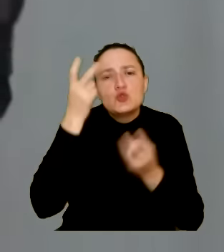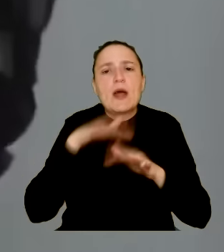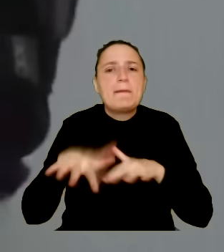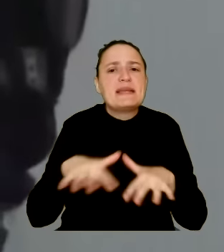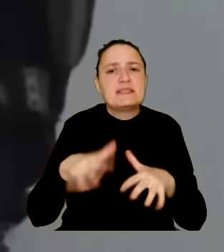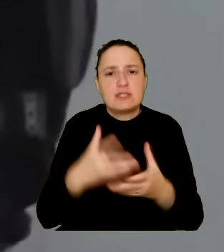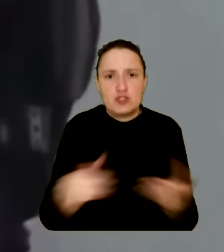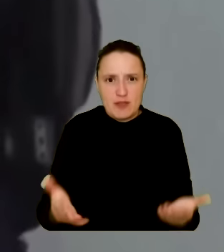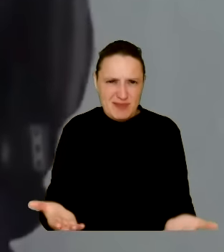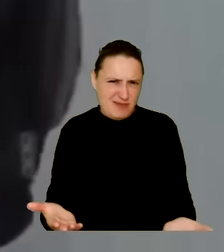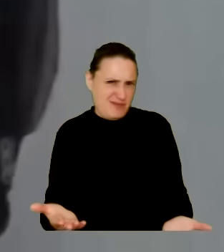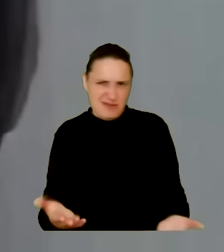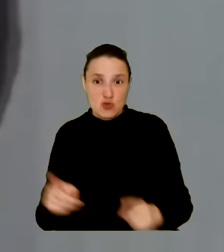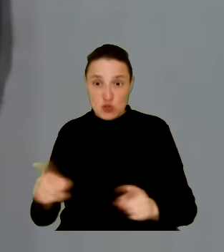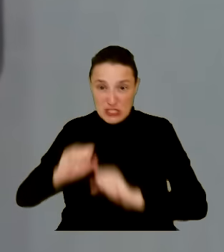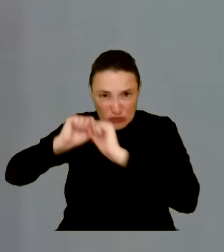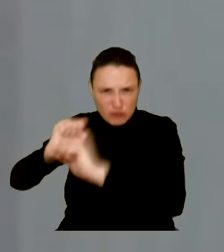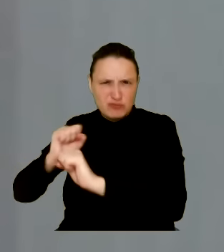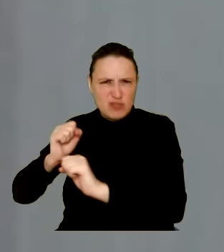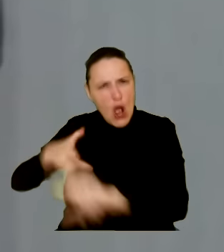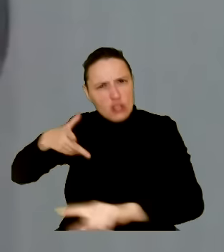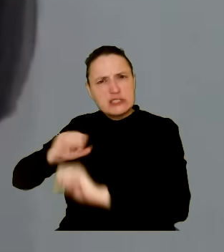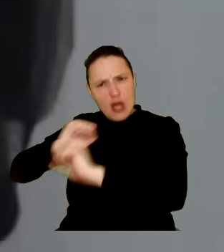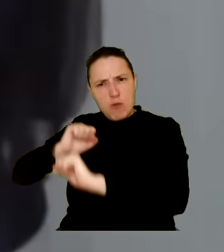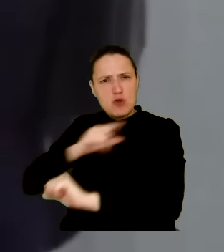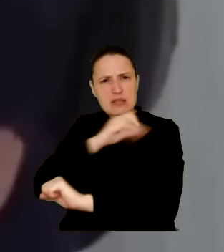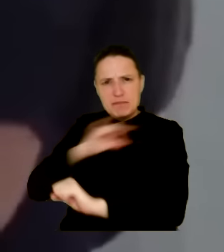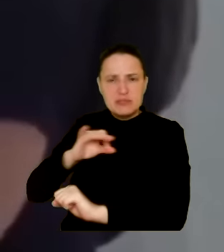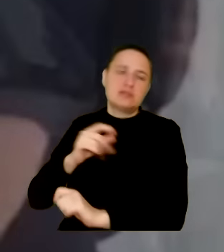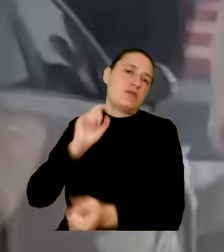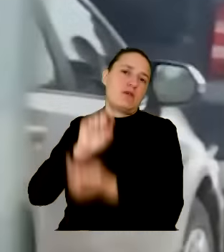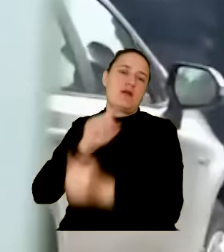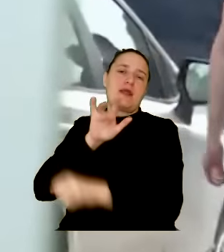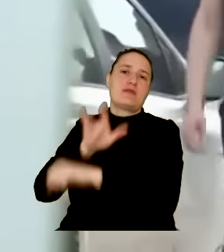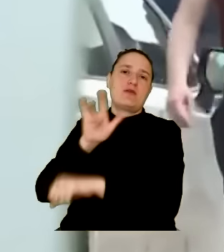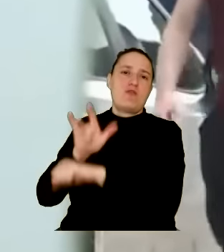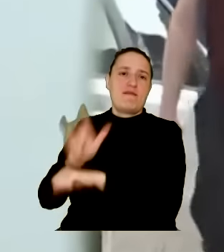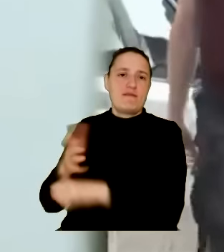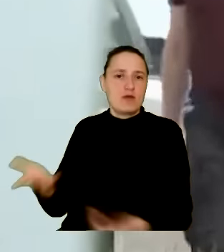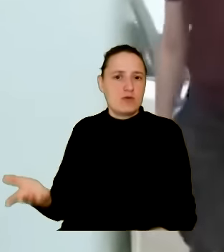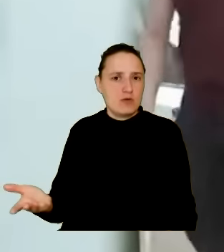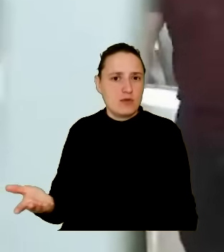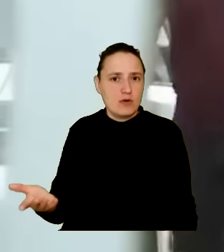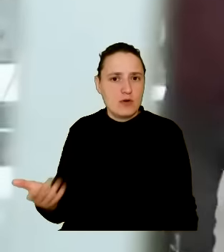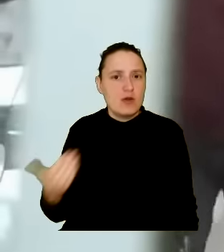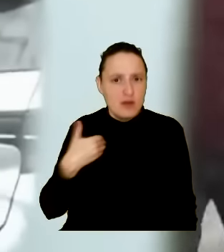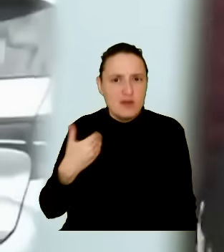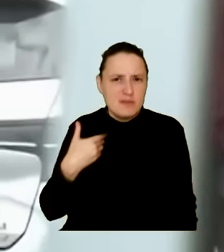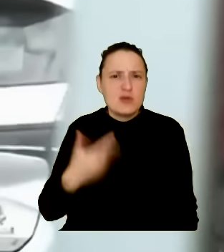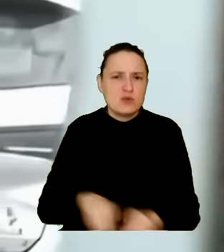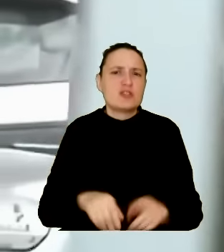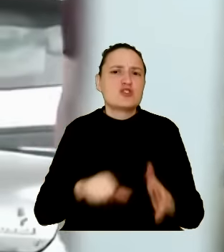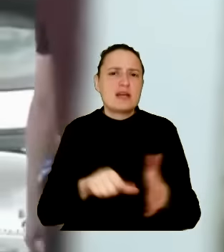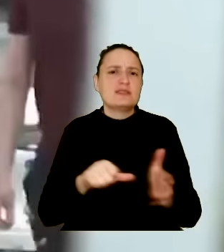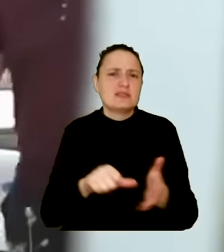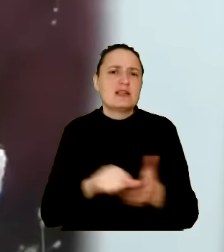sposób negował twardą obronę granicy, którą Prawo i Sprawiedliwość od początku prowadziło. Jestem również kandydatem do Parlamentu Europejskiego z listy